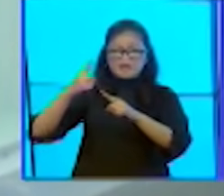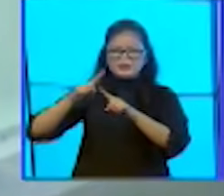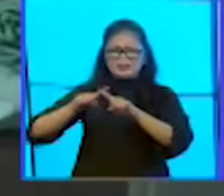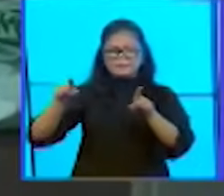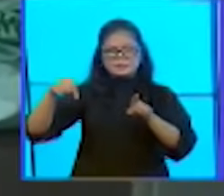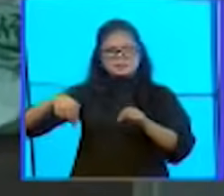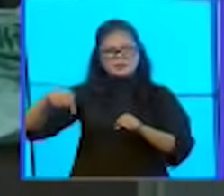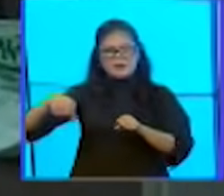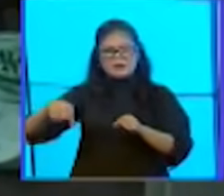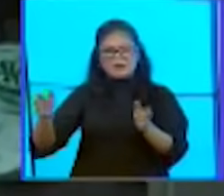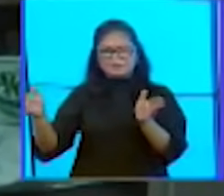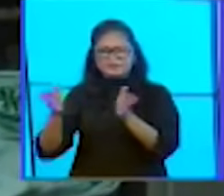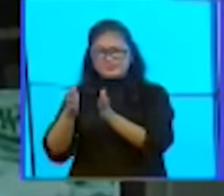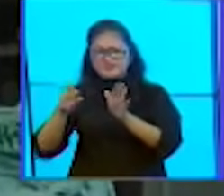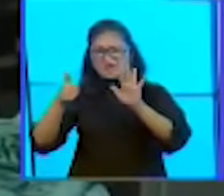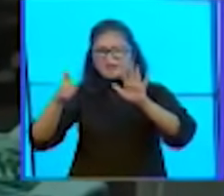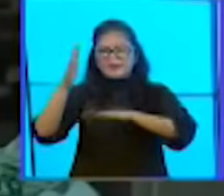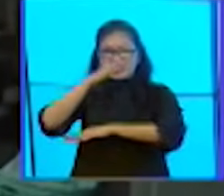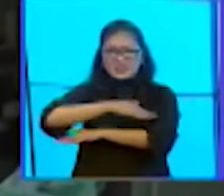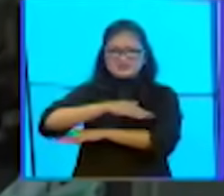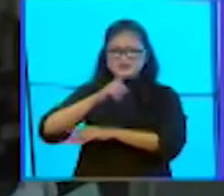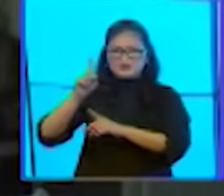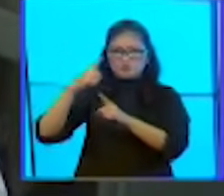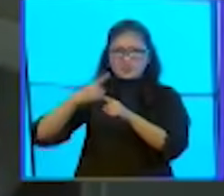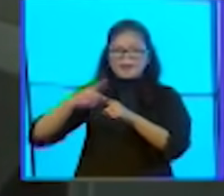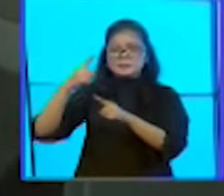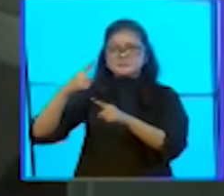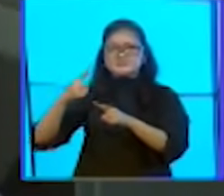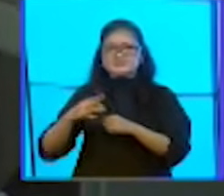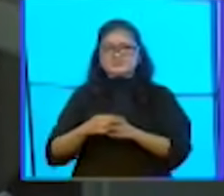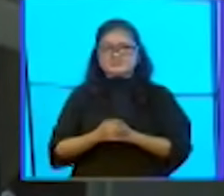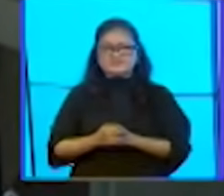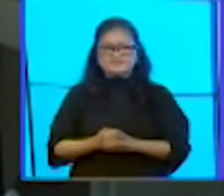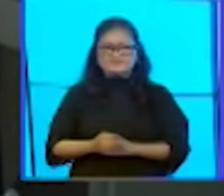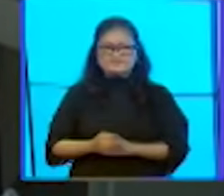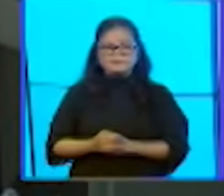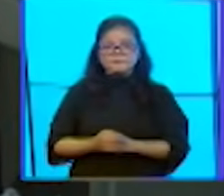sekali. Dari Sidoarjo, Jawa Timur dan Temanggung, Jawa Tengah, tim kontributor melaporkan.